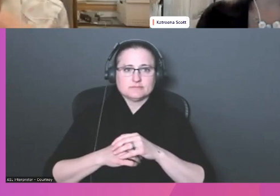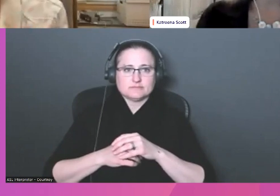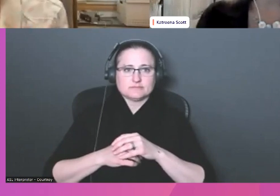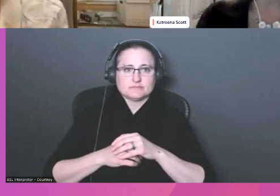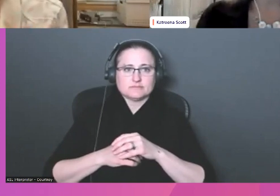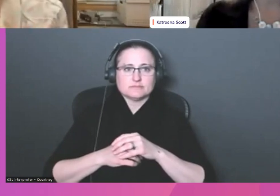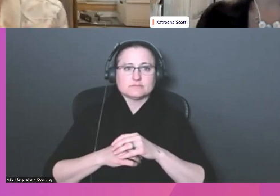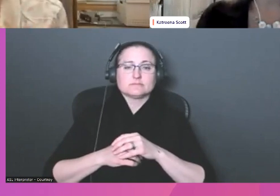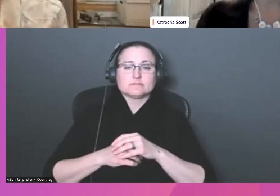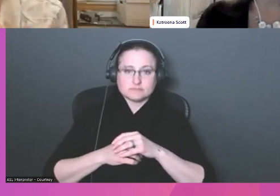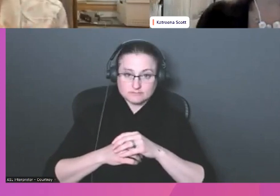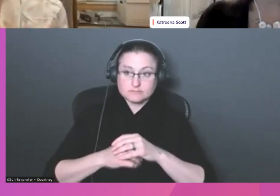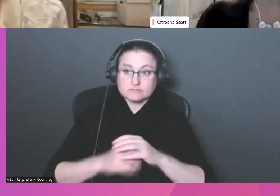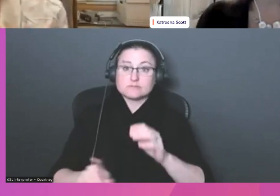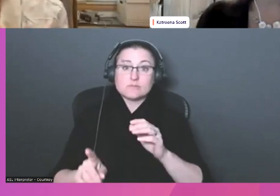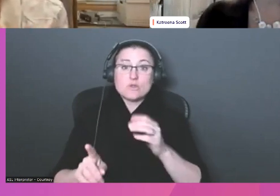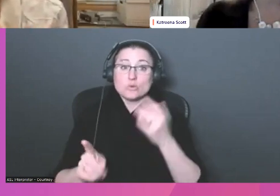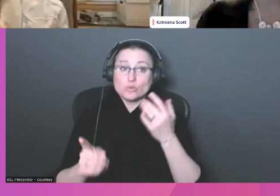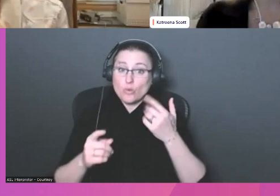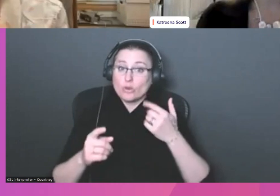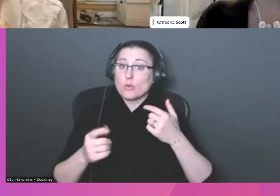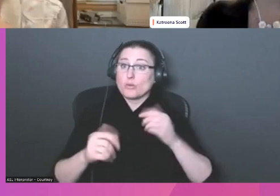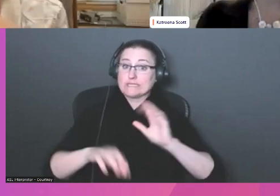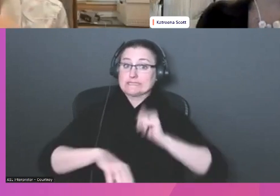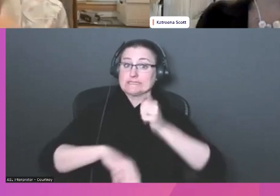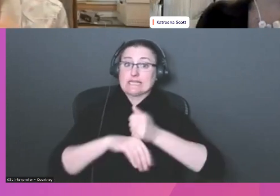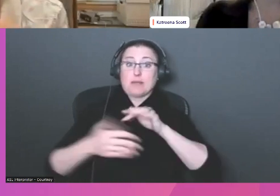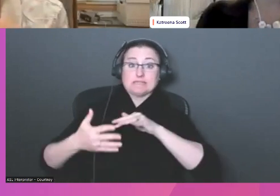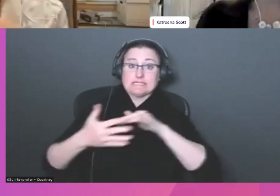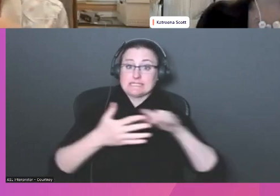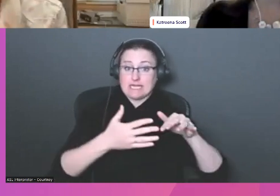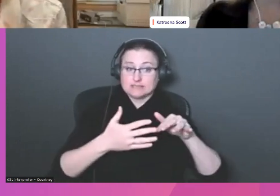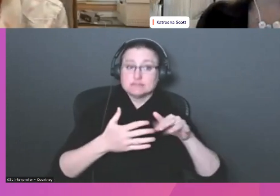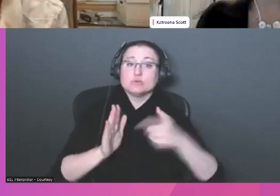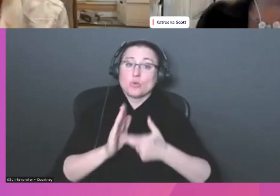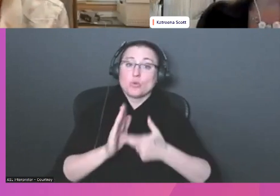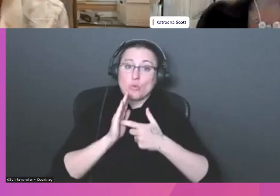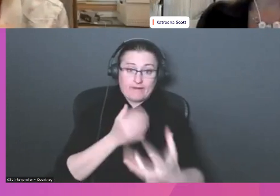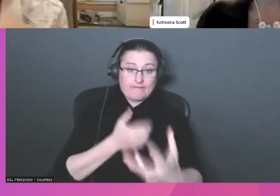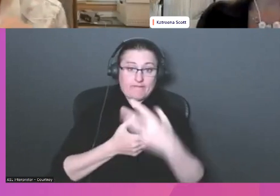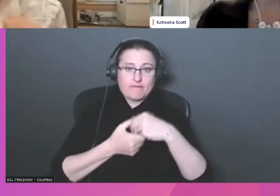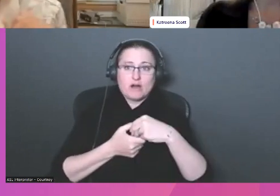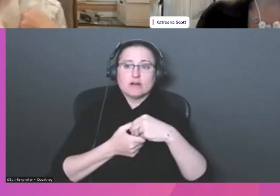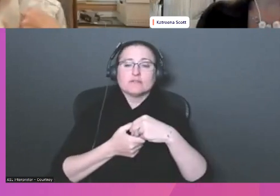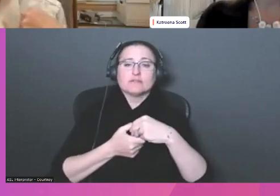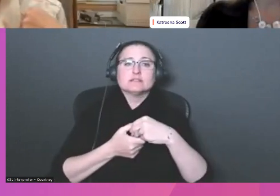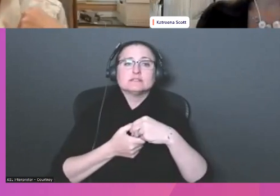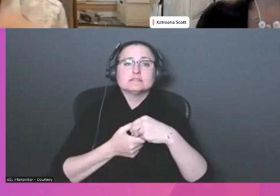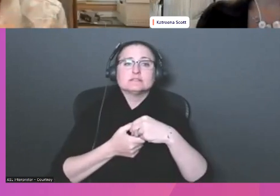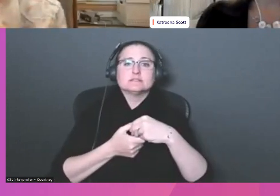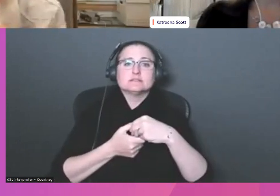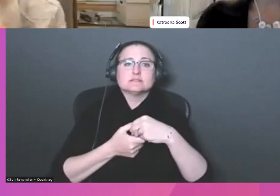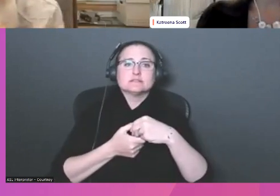des critères pour se faire inclure dans l'étude était qu'elle